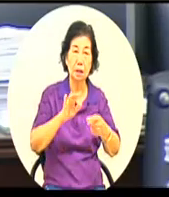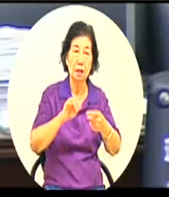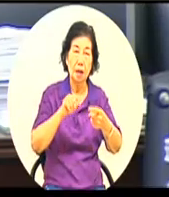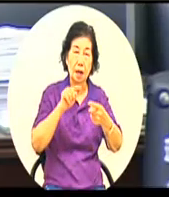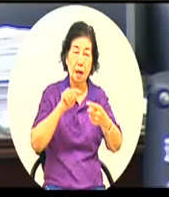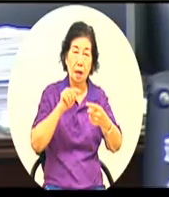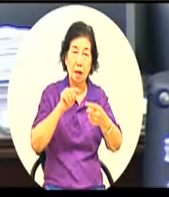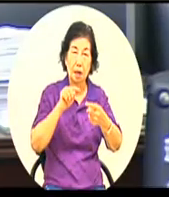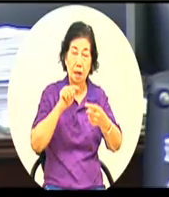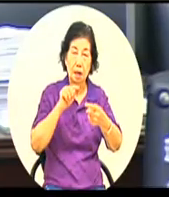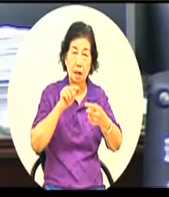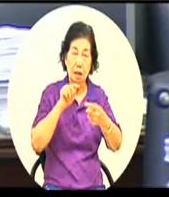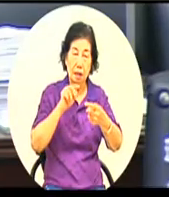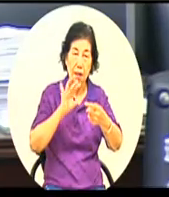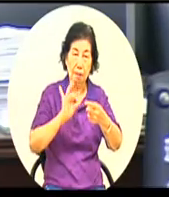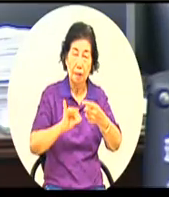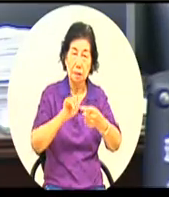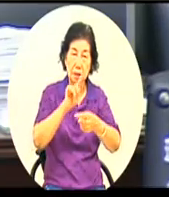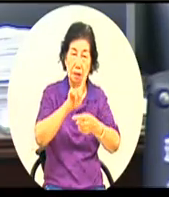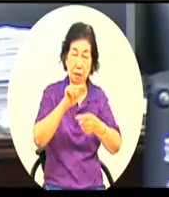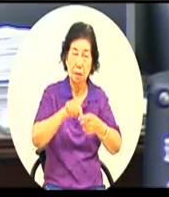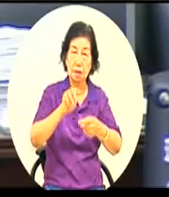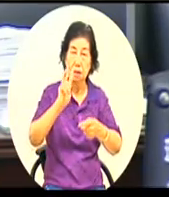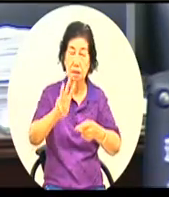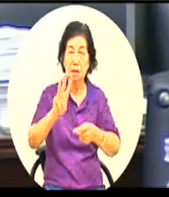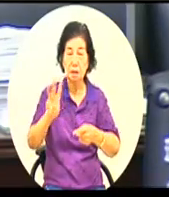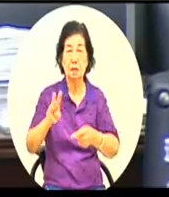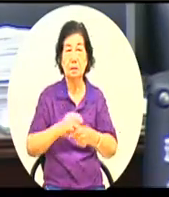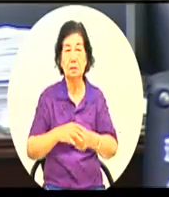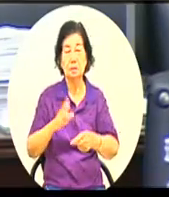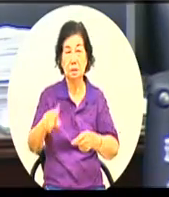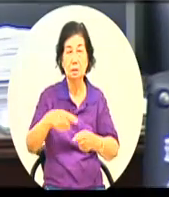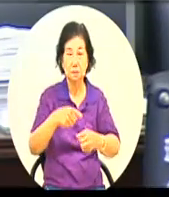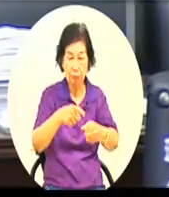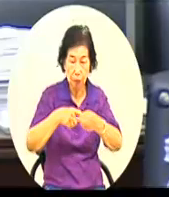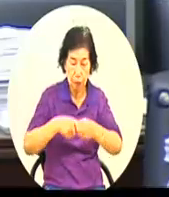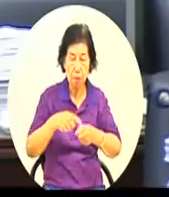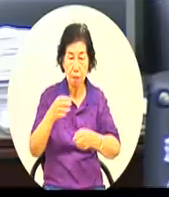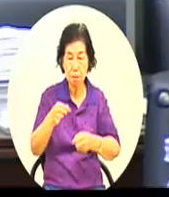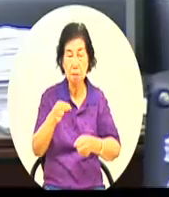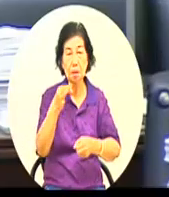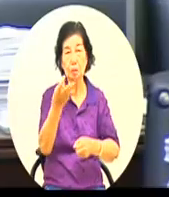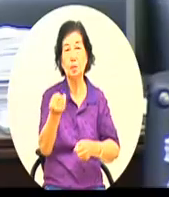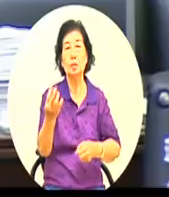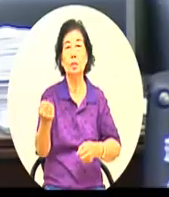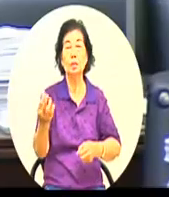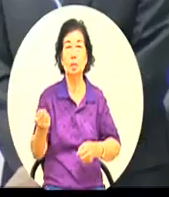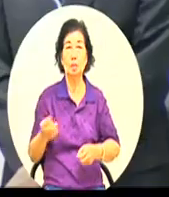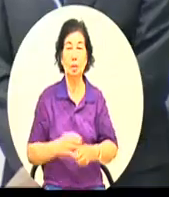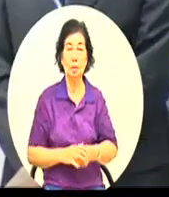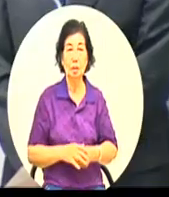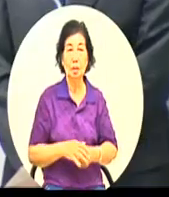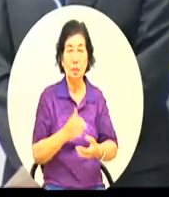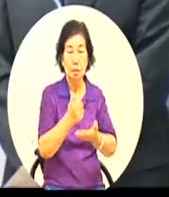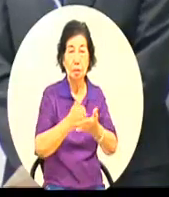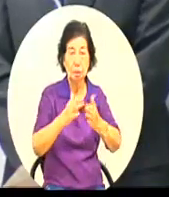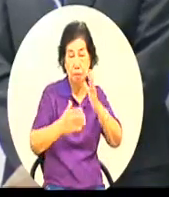安尼1.33是领偌济来？市长你倒来。 请市长回答。